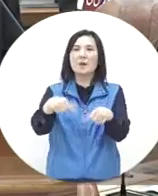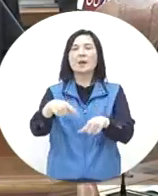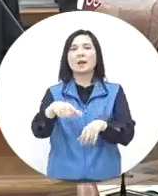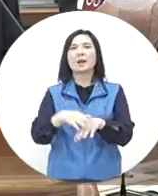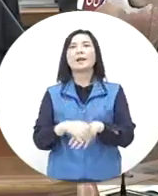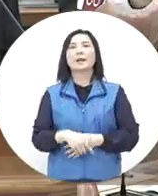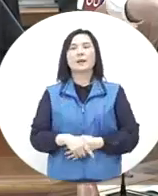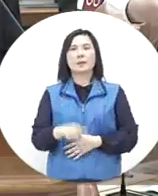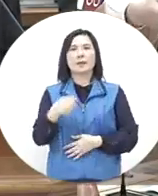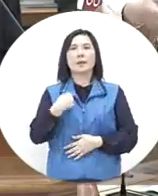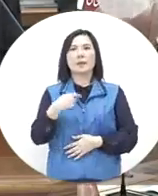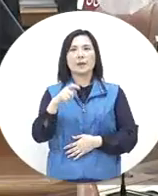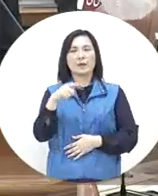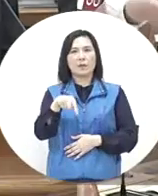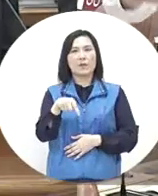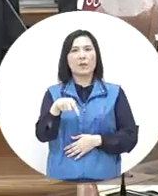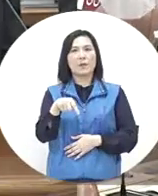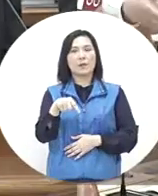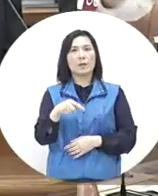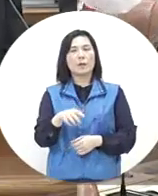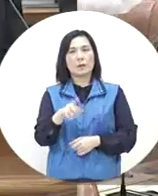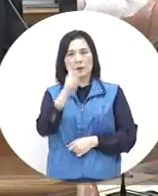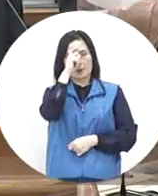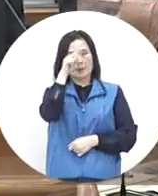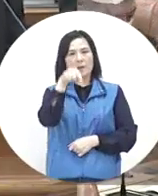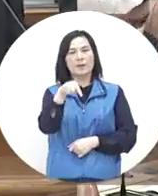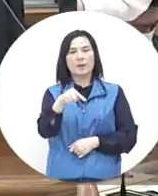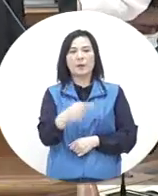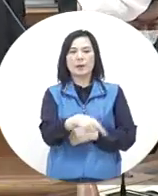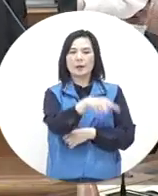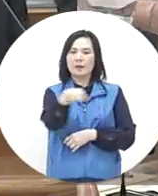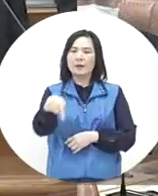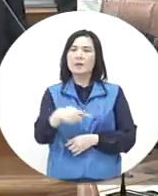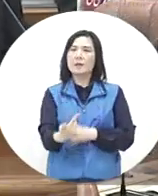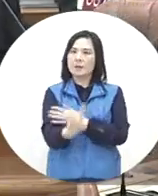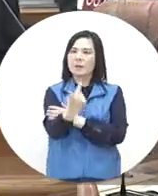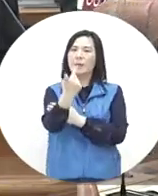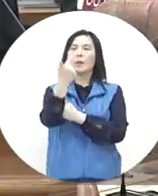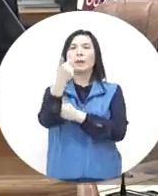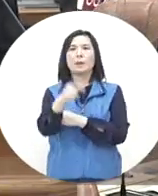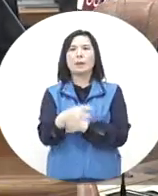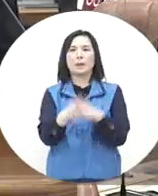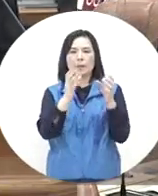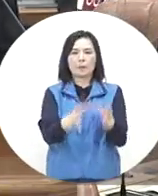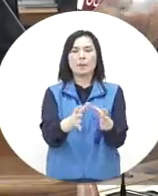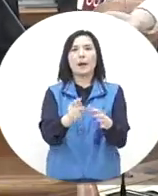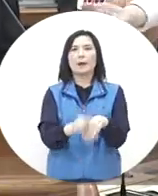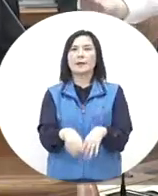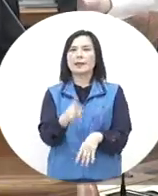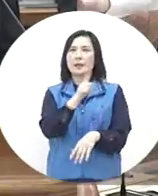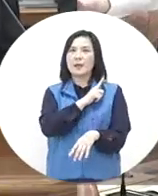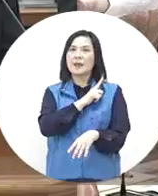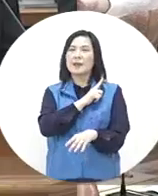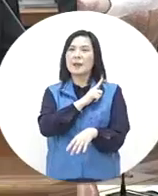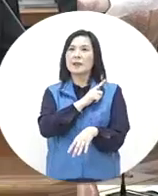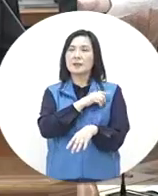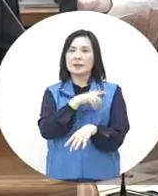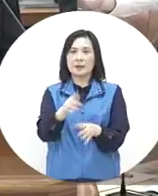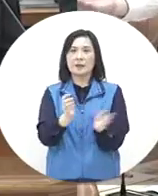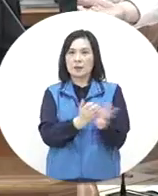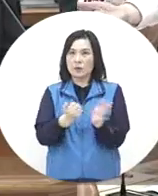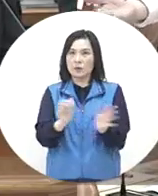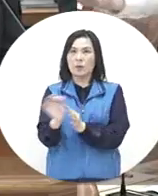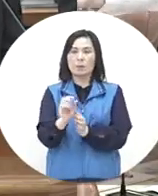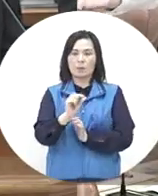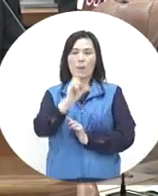例，所以我才很在乎说这些能够赶快开发之后，然后让它自偿性比例高一点齁，不然未来如果反对盖